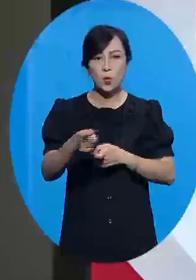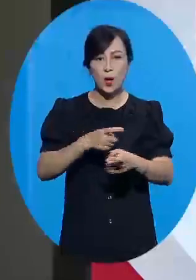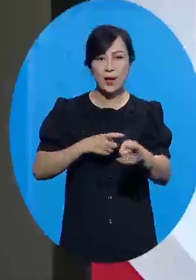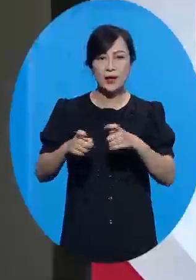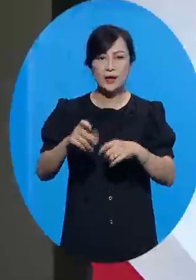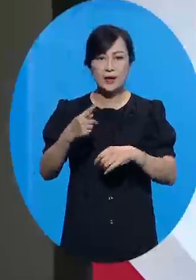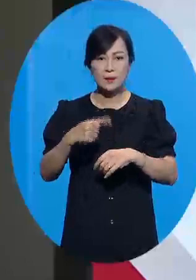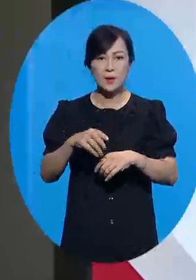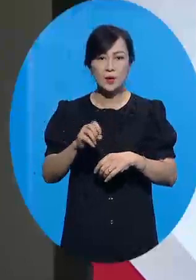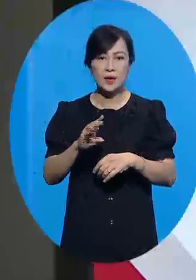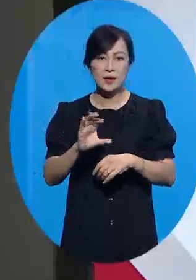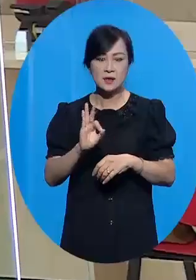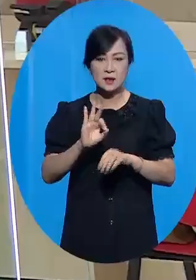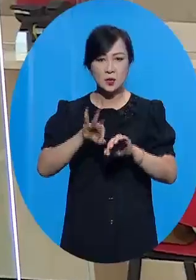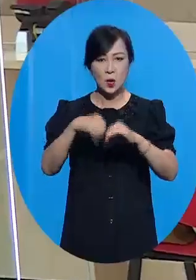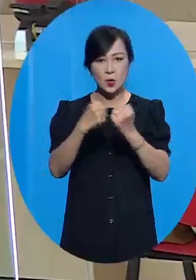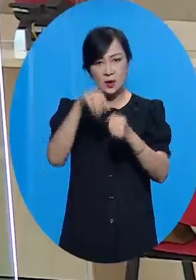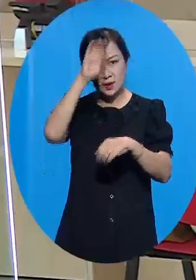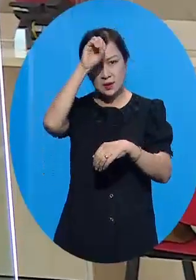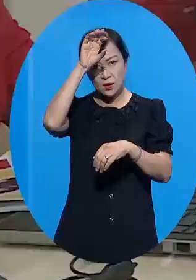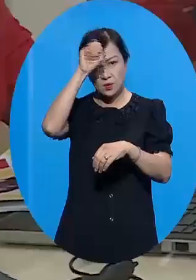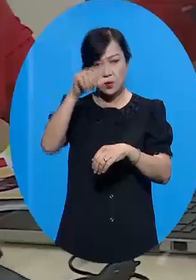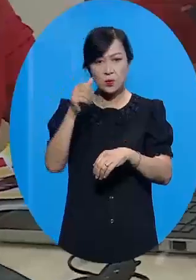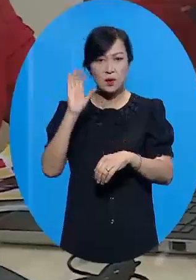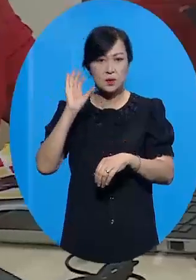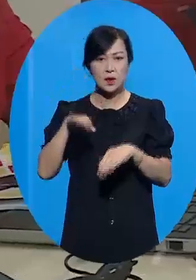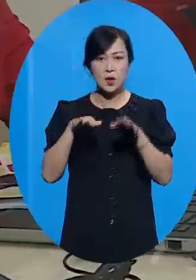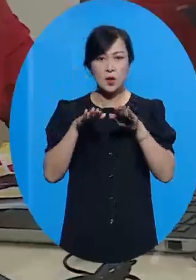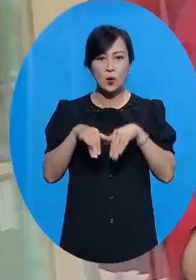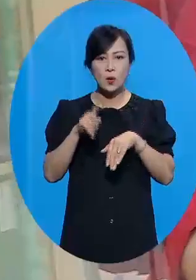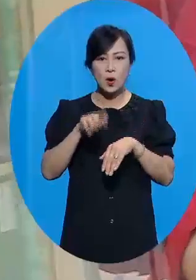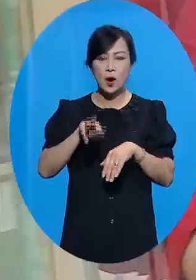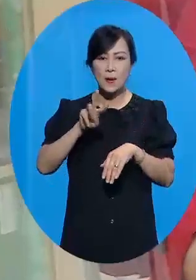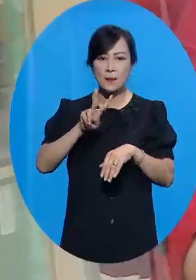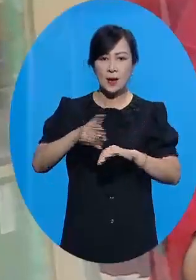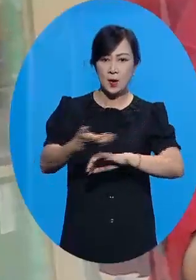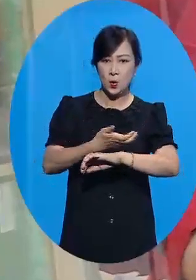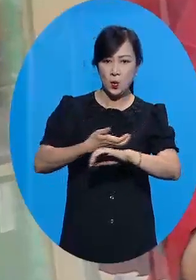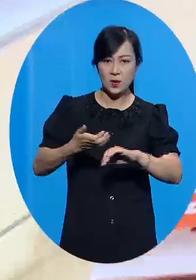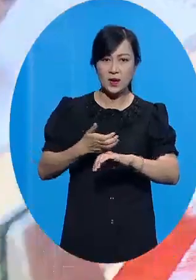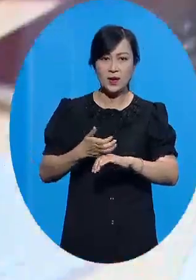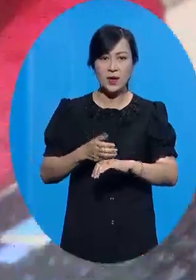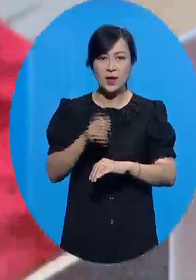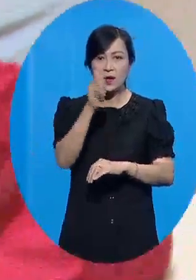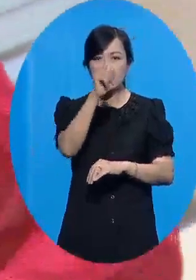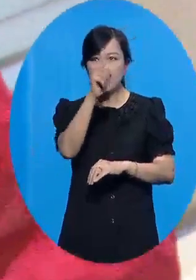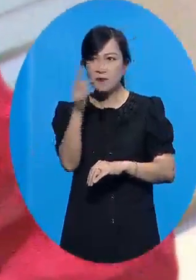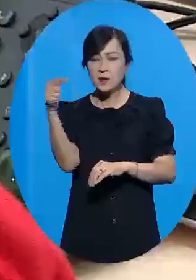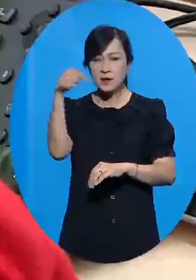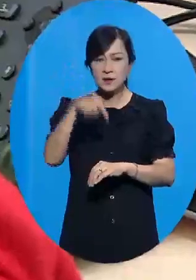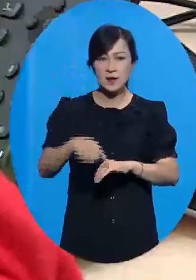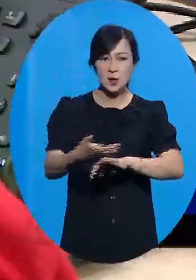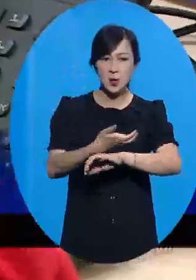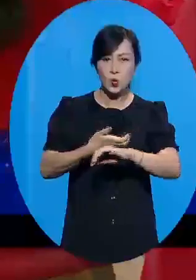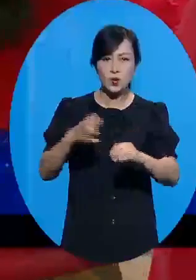IDP Education, tổ chức giáo dục quốc tế có trụ sở chính tại Úc và có mặt tại hơn 32 quốc gia trên toàn cầu, với đội ngũ giáo viên đến từ